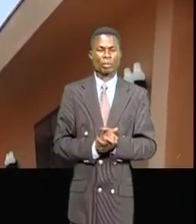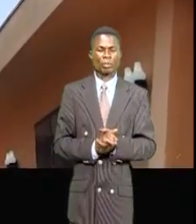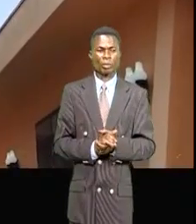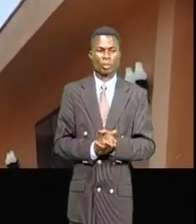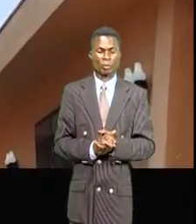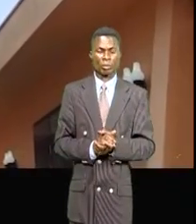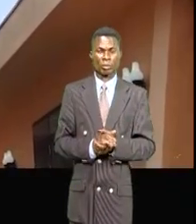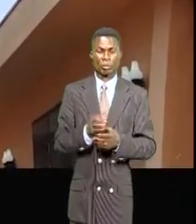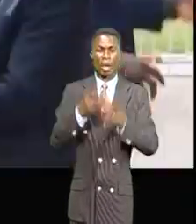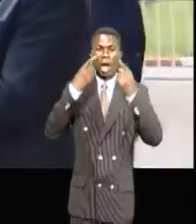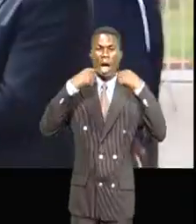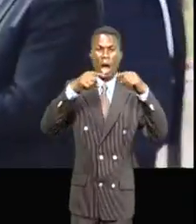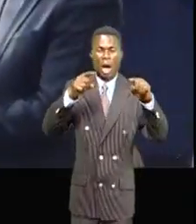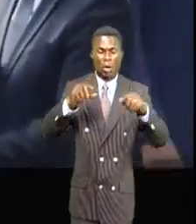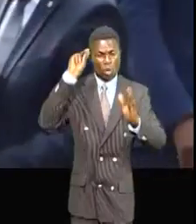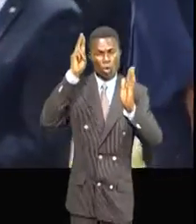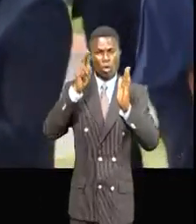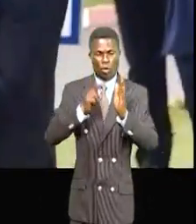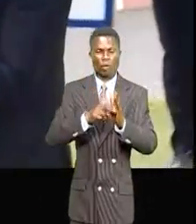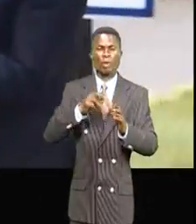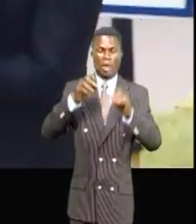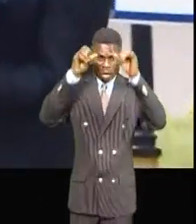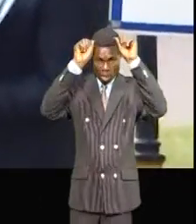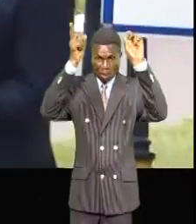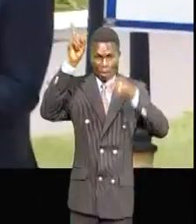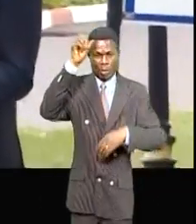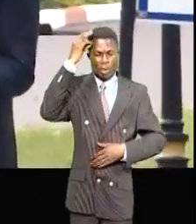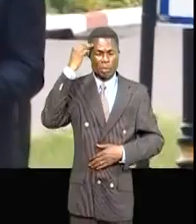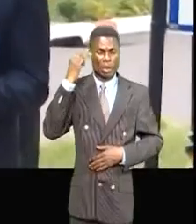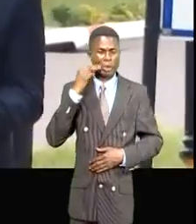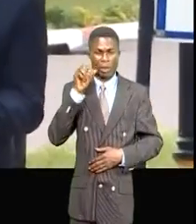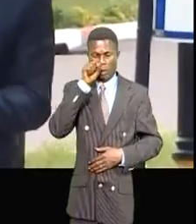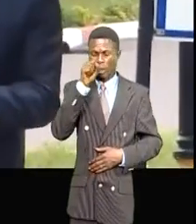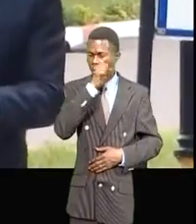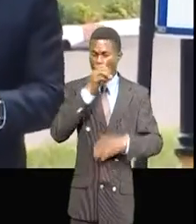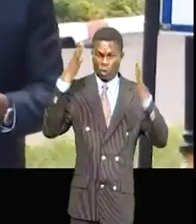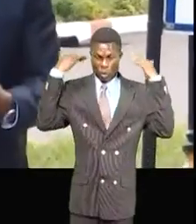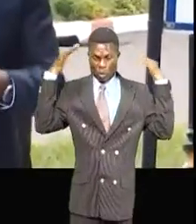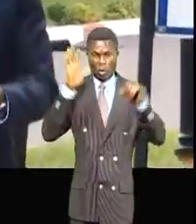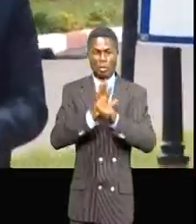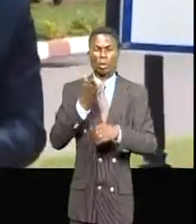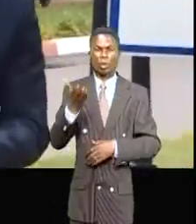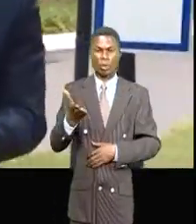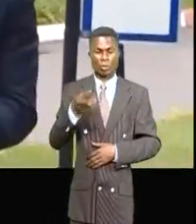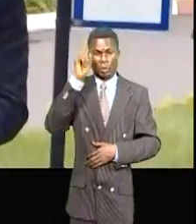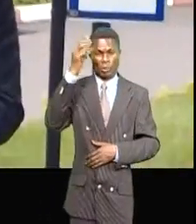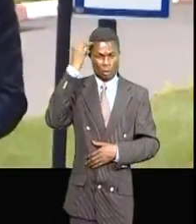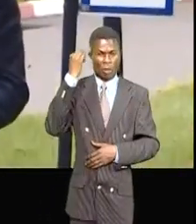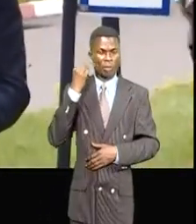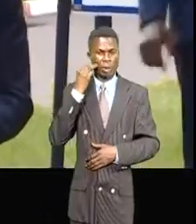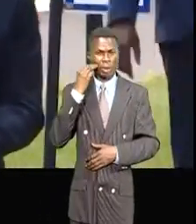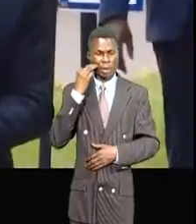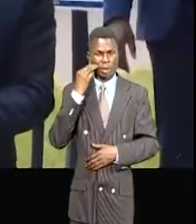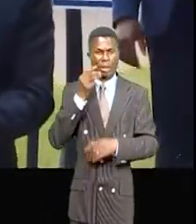Sortie du gouvernement Jean-Michel Samalukonde Kenge, les rumeurs enflent, elles vont dans tous les sens. Le Premier ministre du gouvernement de